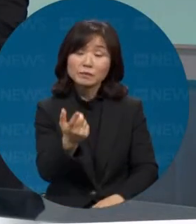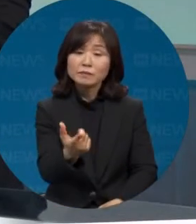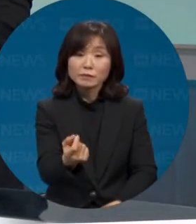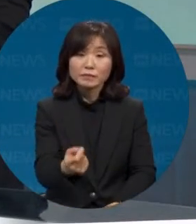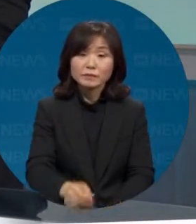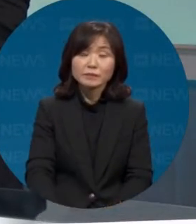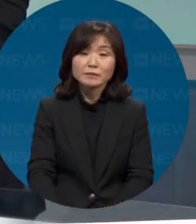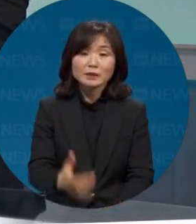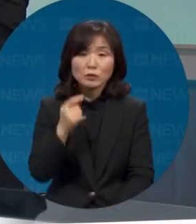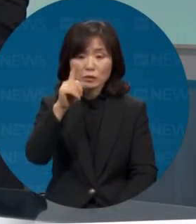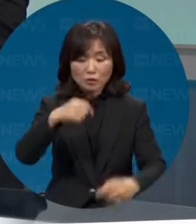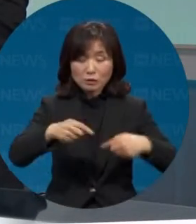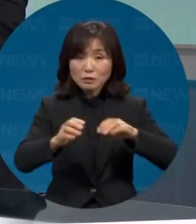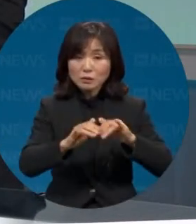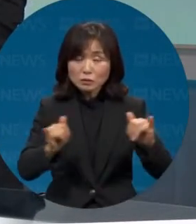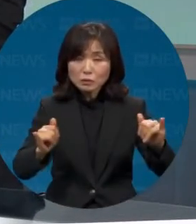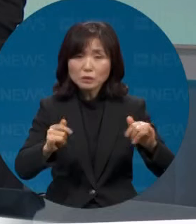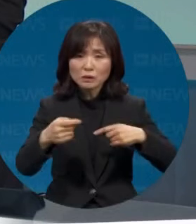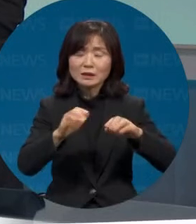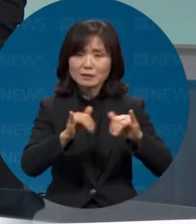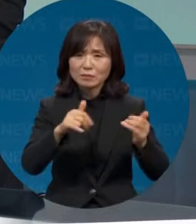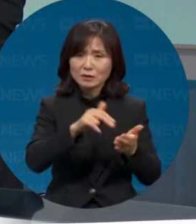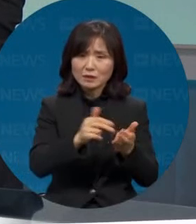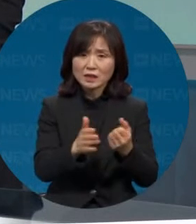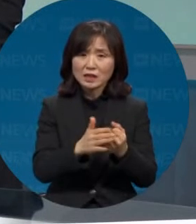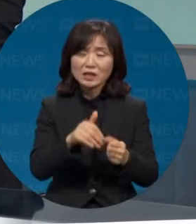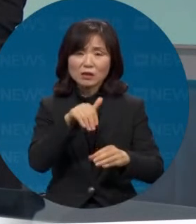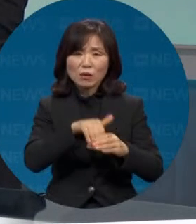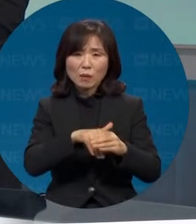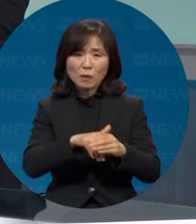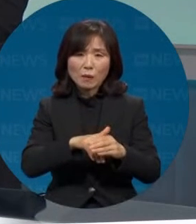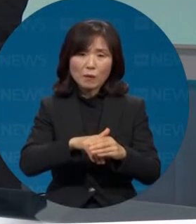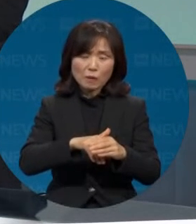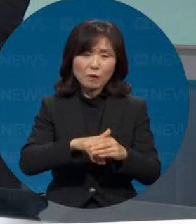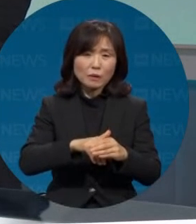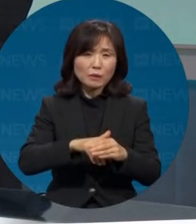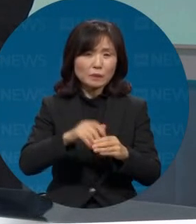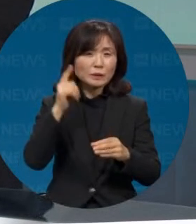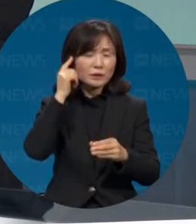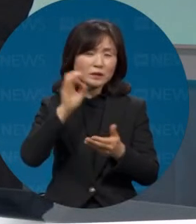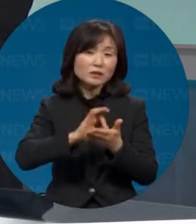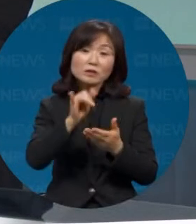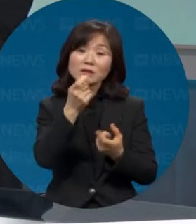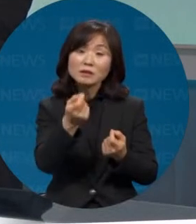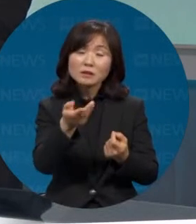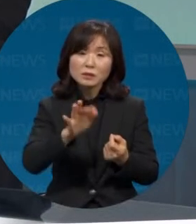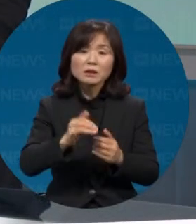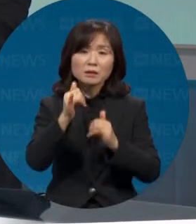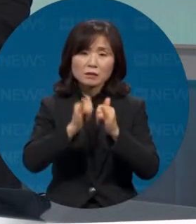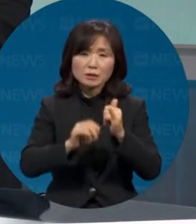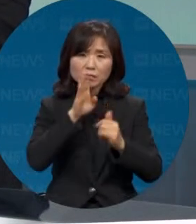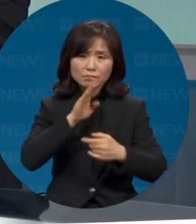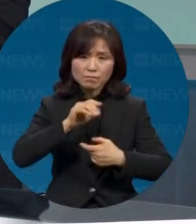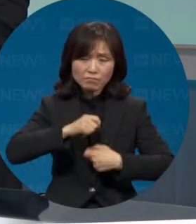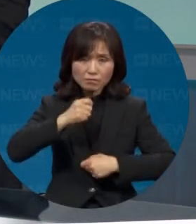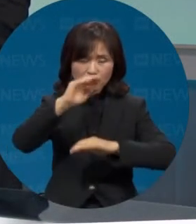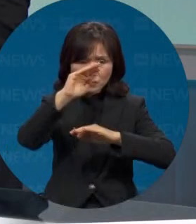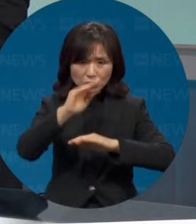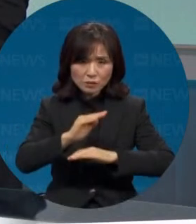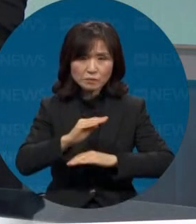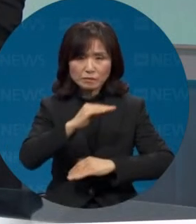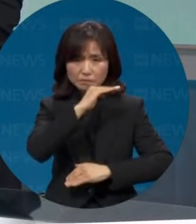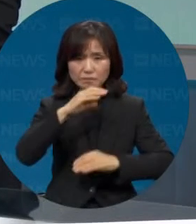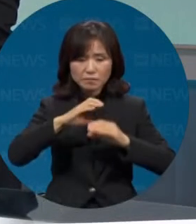4 일본 정치인들도 모 정치인이 니까 선거를 신경 안 쓸 순 없겠지만 역사의 진실 앞에서는 좀 경험한 모습 보여줬으면